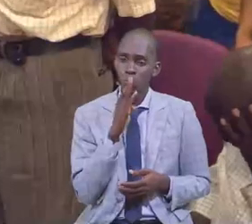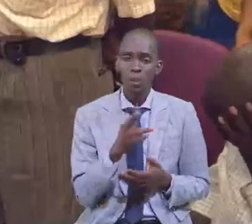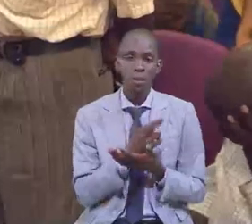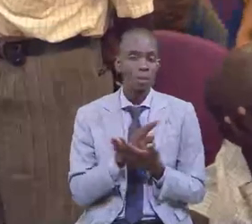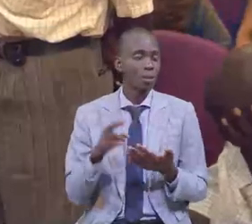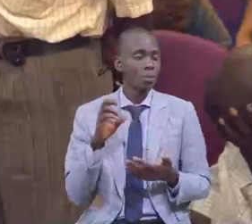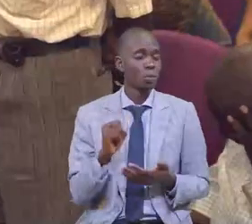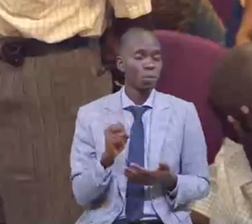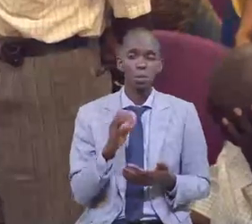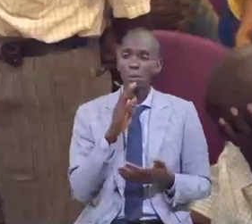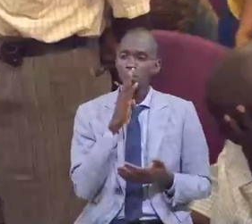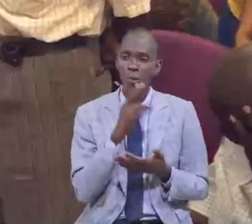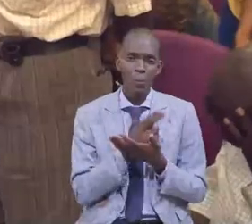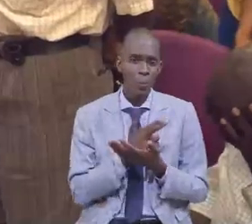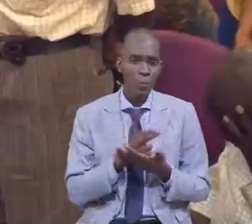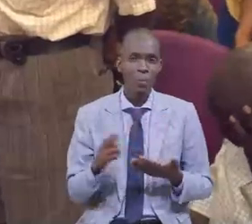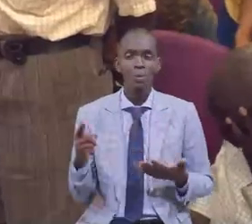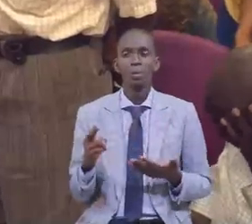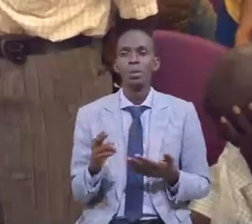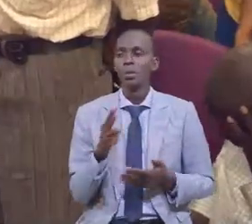Soyez saint.